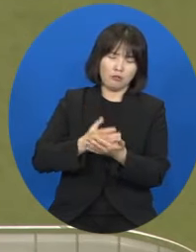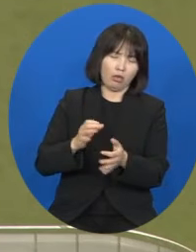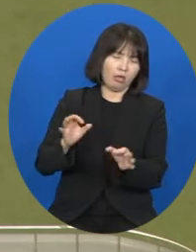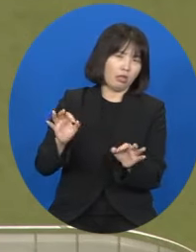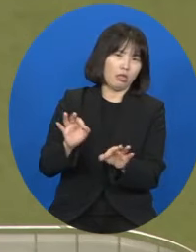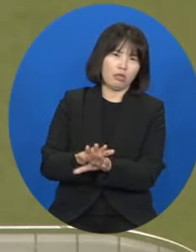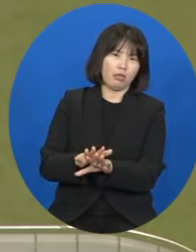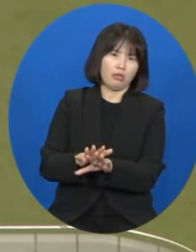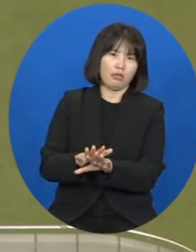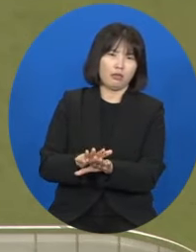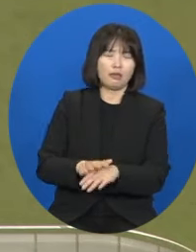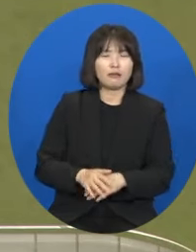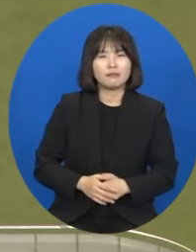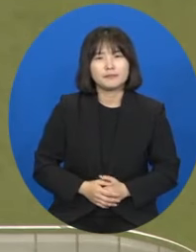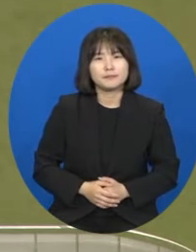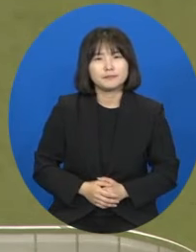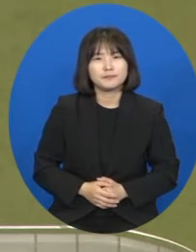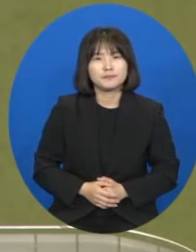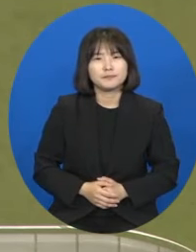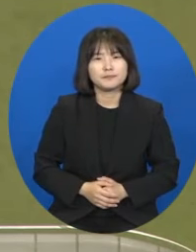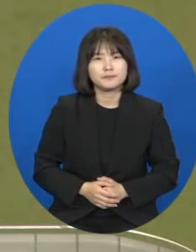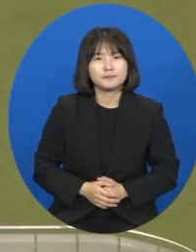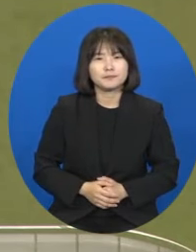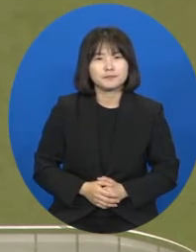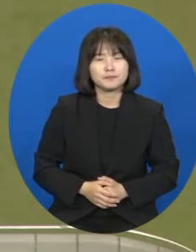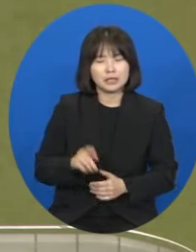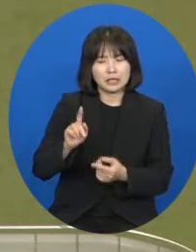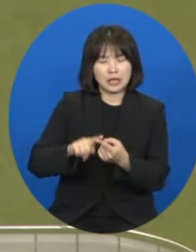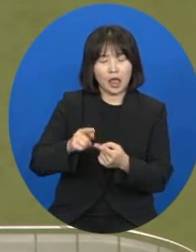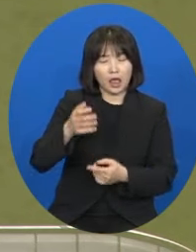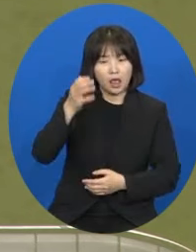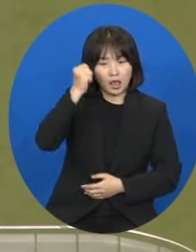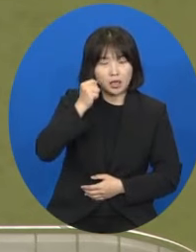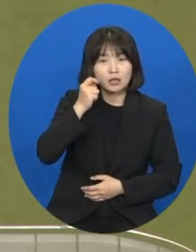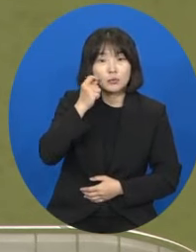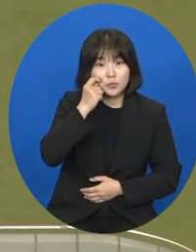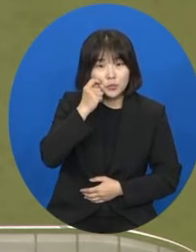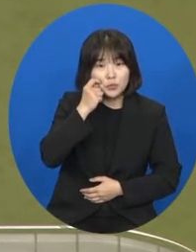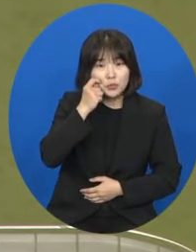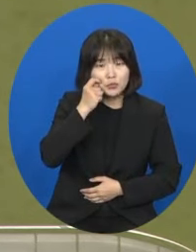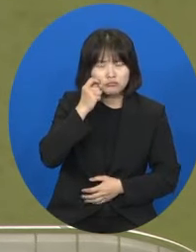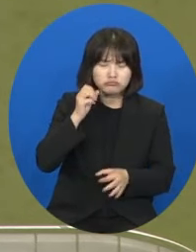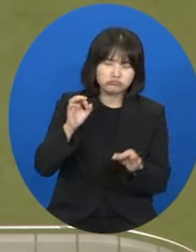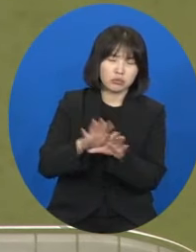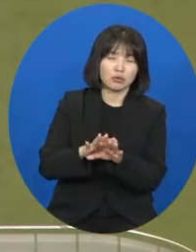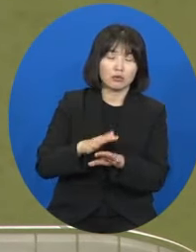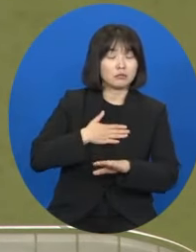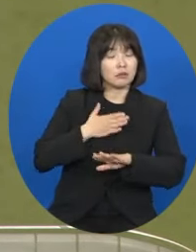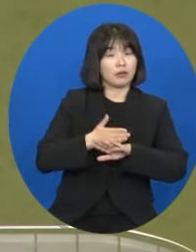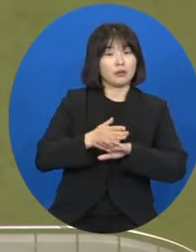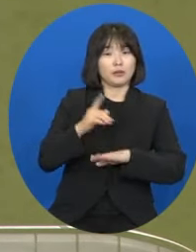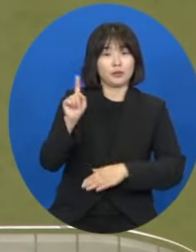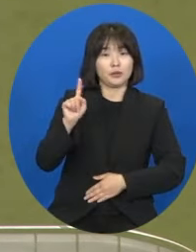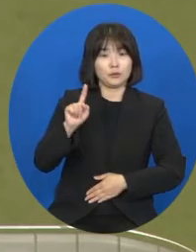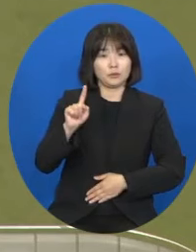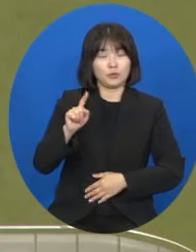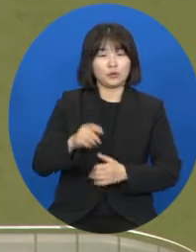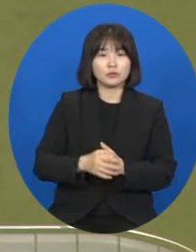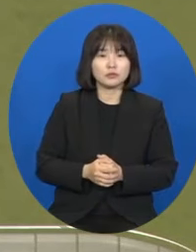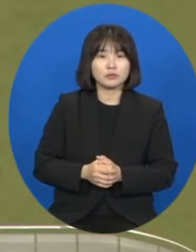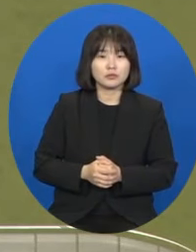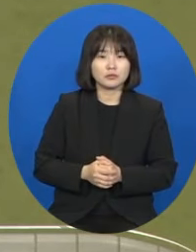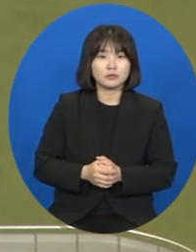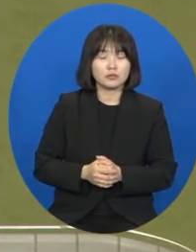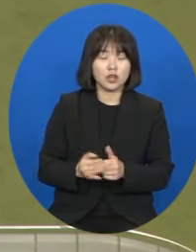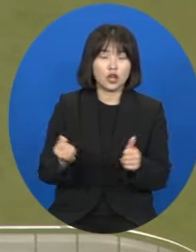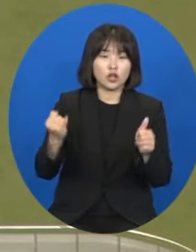사라지잖아요. 사라집니다. 우리가 그것을 기억하지 않으면 여러분 사라져. 전 감사한 게 뭐냐면 자주 이제 결혼